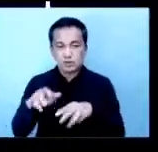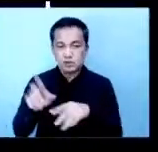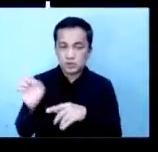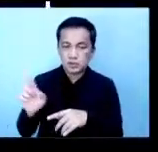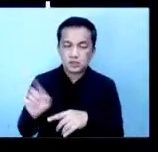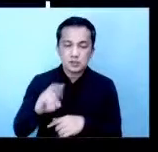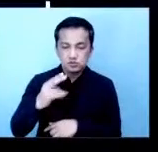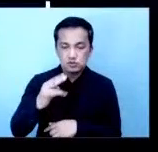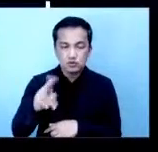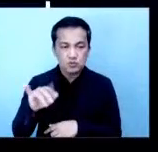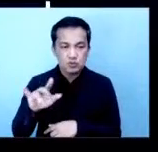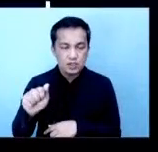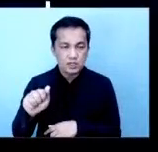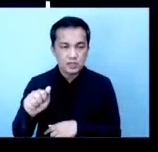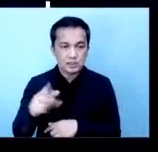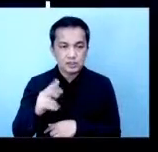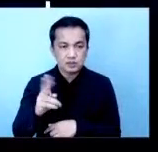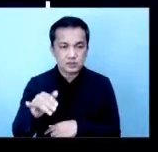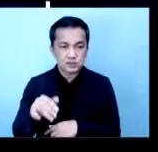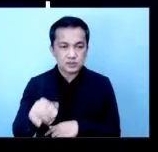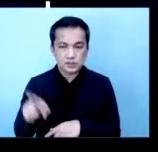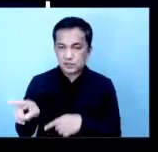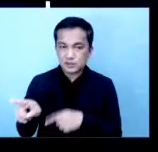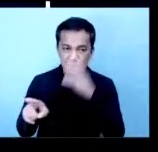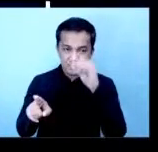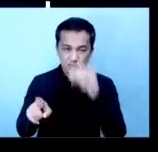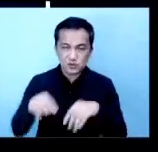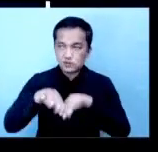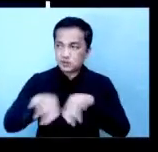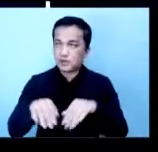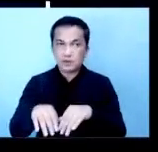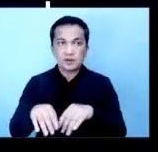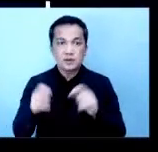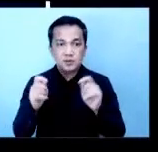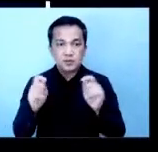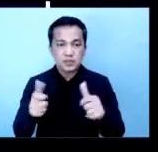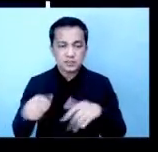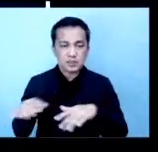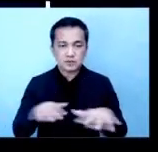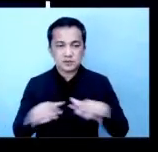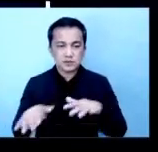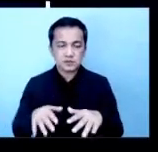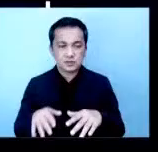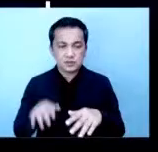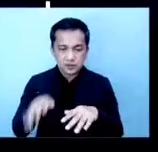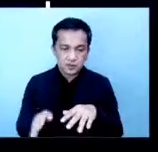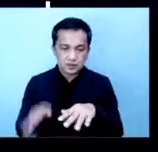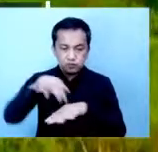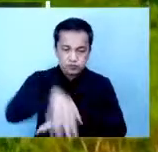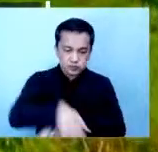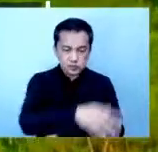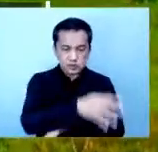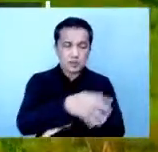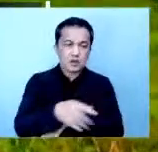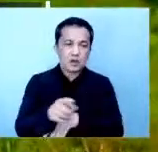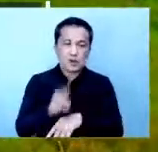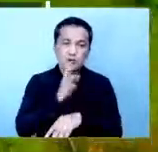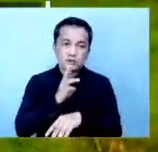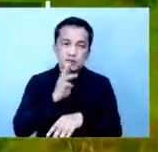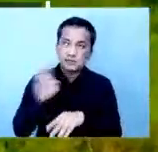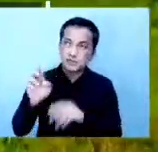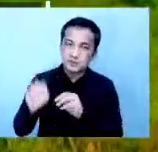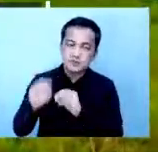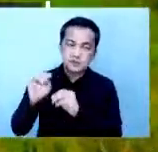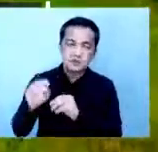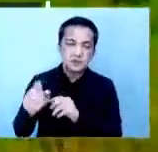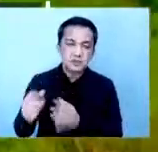lalaking ito, saktong nagsiswimming ng lumindol, tuluyang umapaw ang tubig sa pool na nasa itaas ng building. Pati ang mga sikat